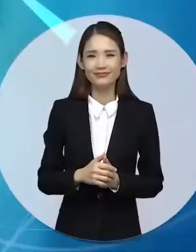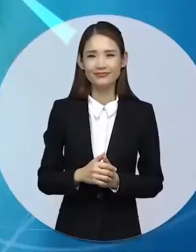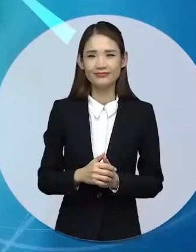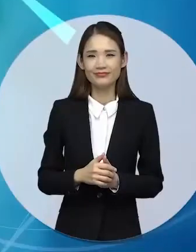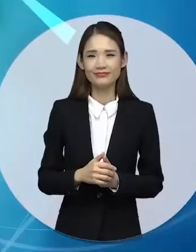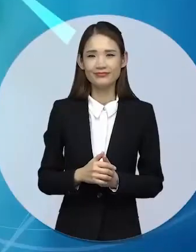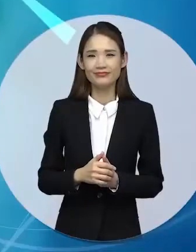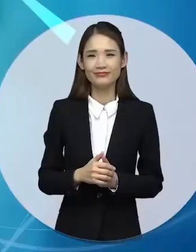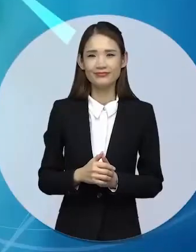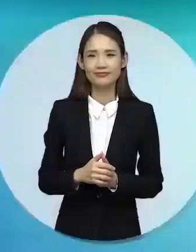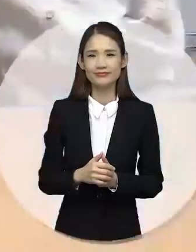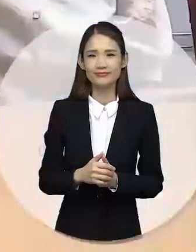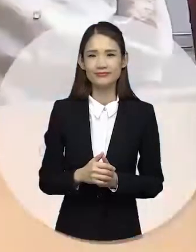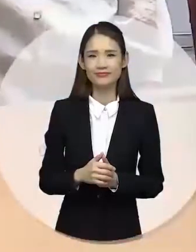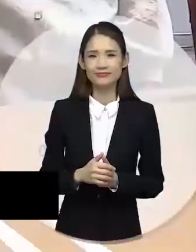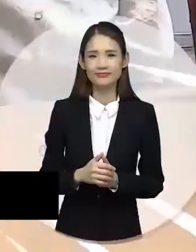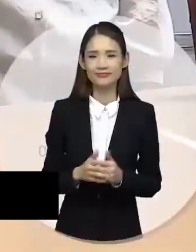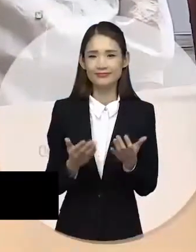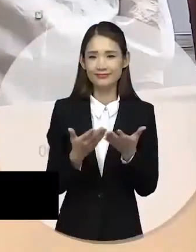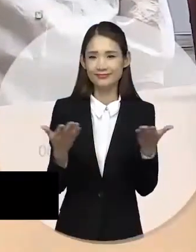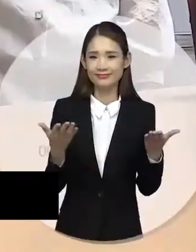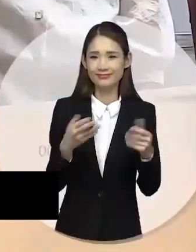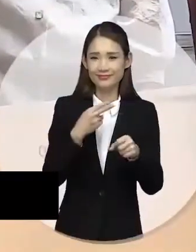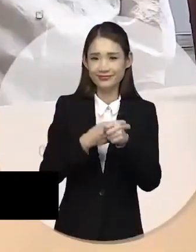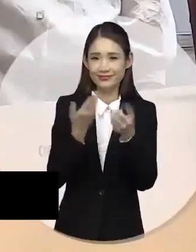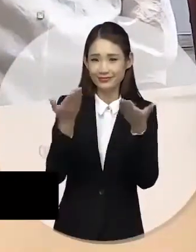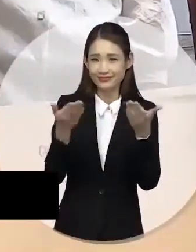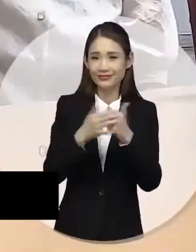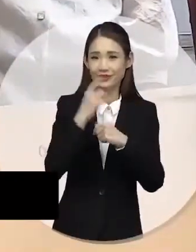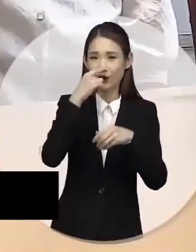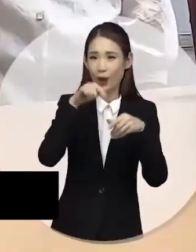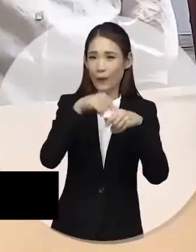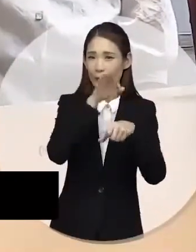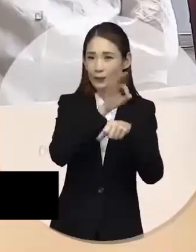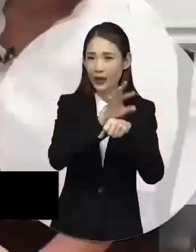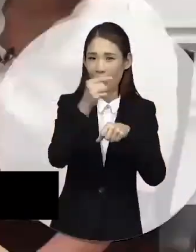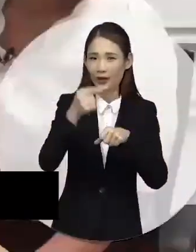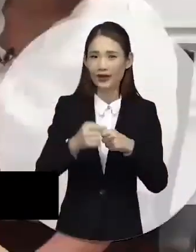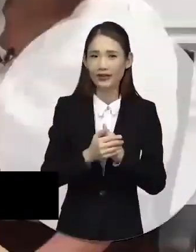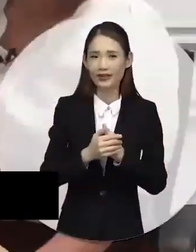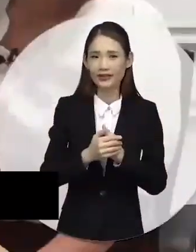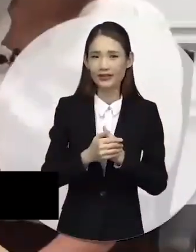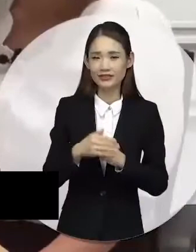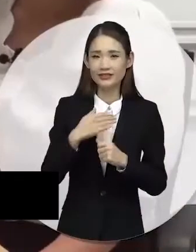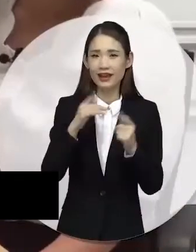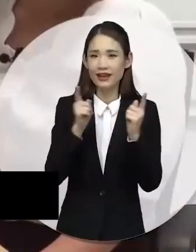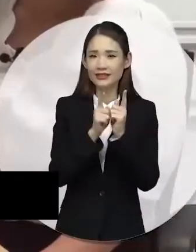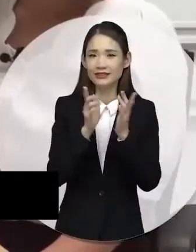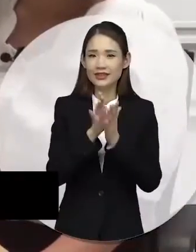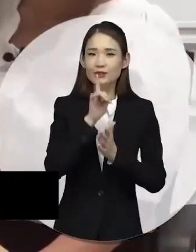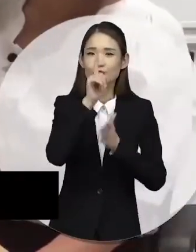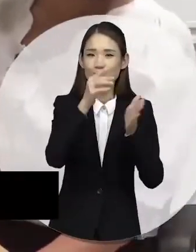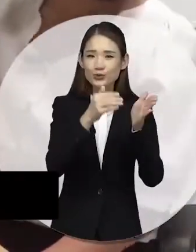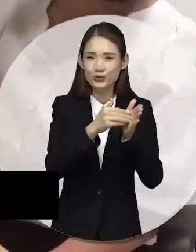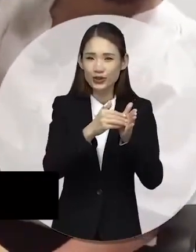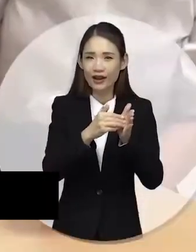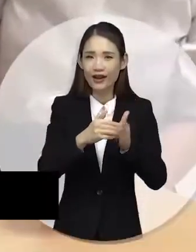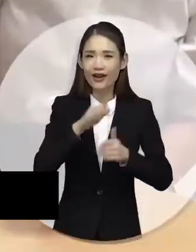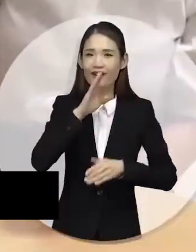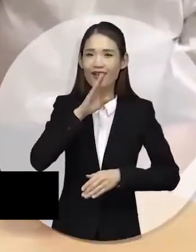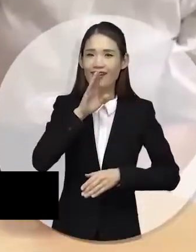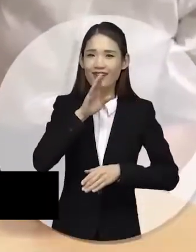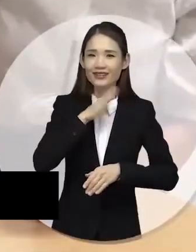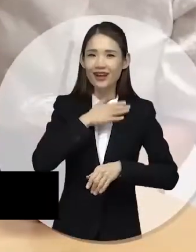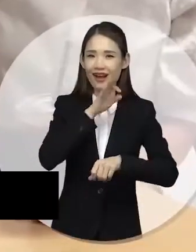짠! 쌤, 저희가 커피 사왔어요. 이건 또 제가 직접 주문했습니다. 정말요? 네,